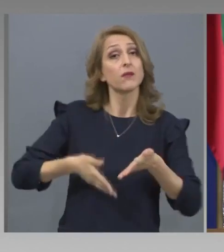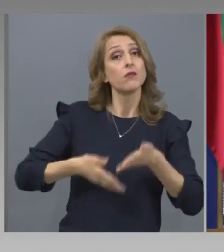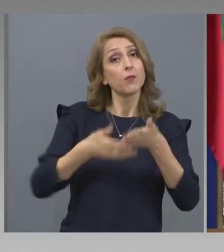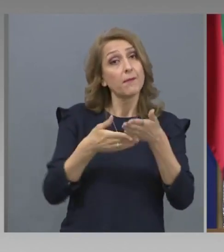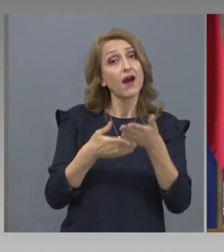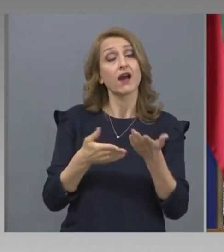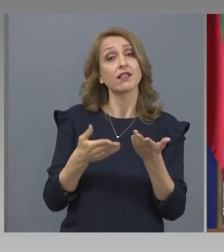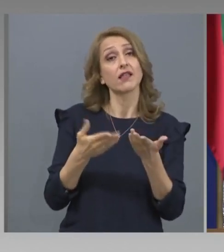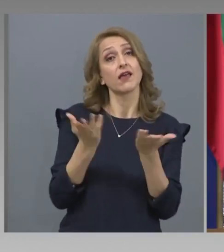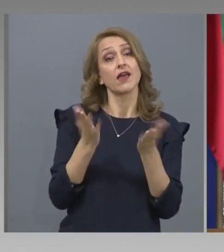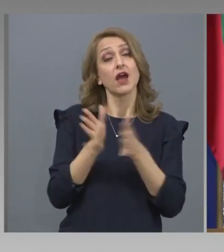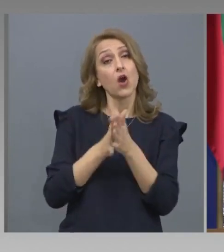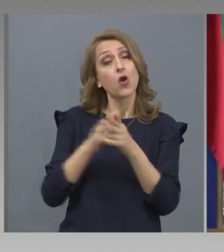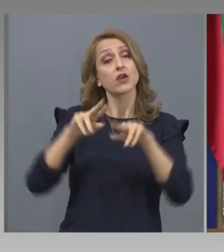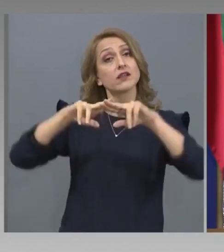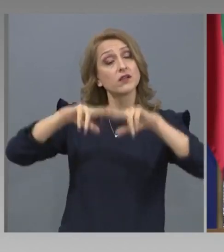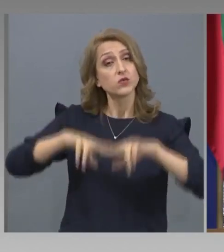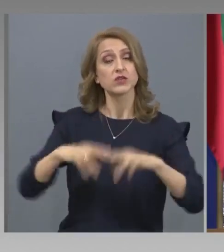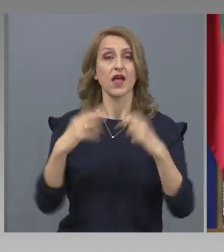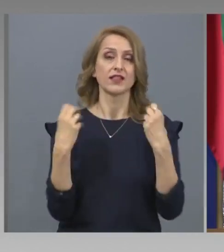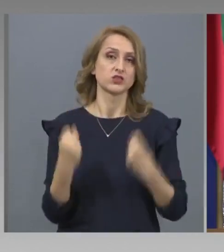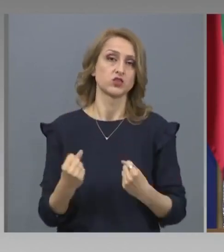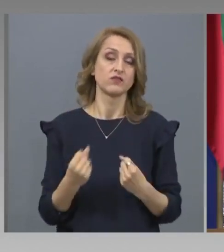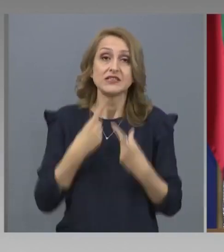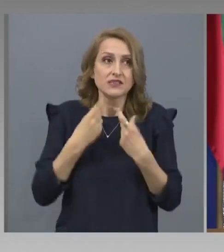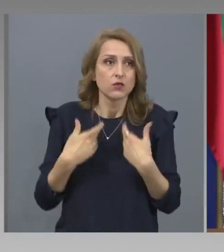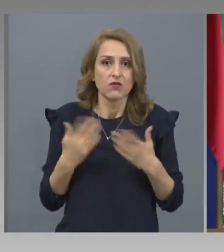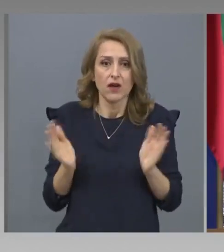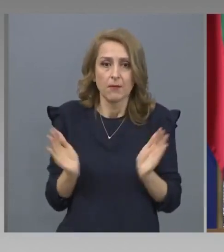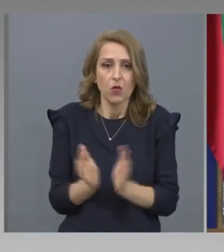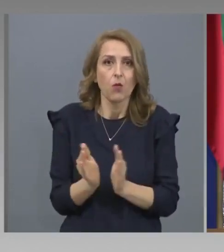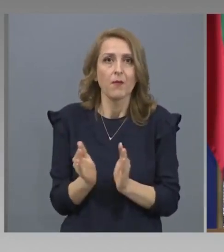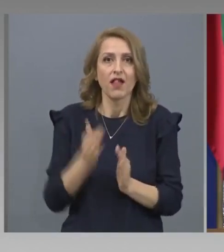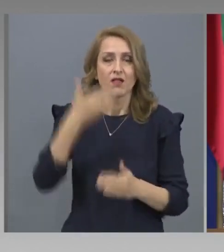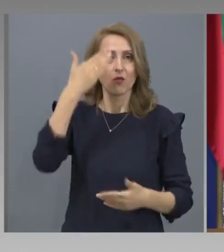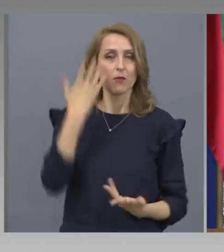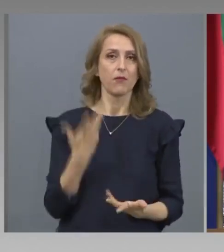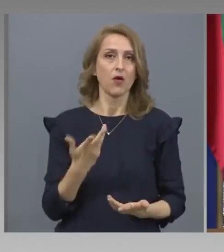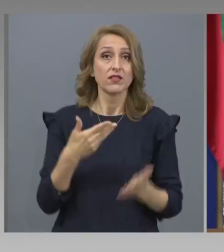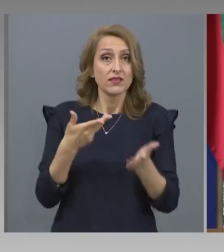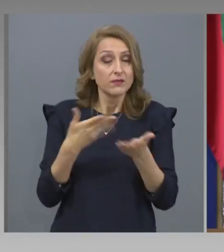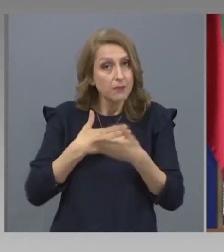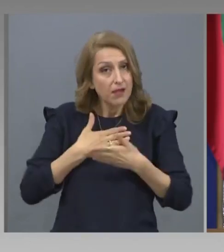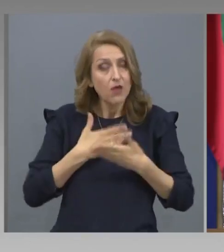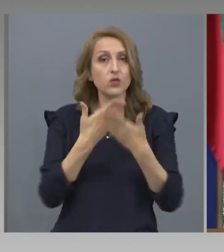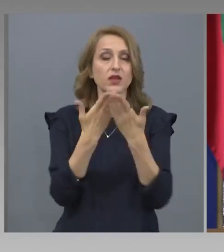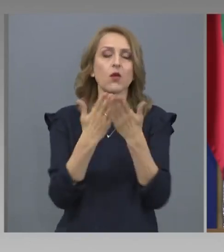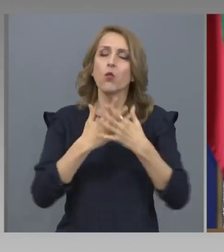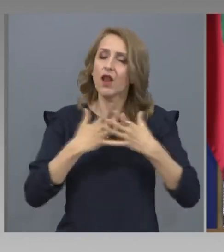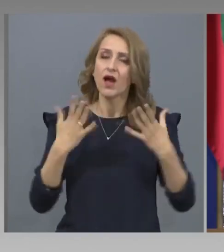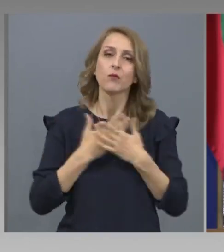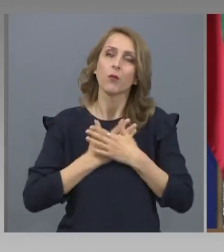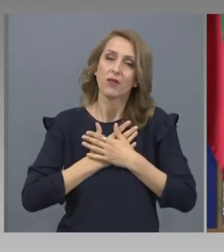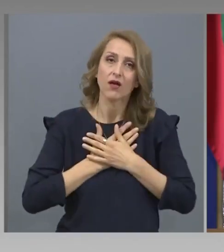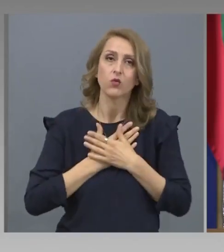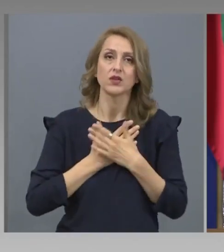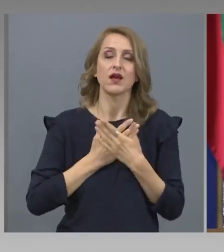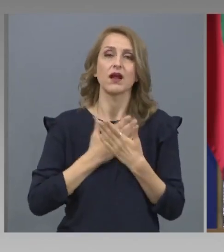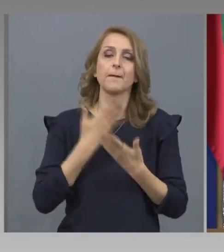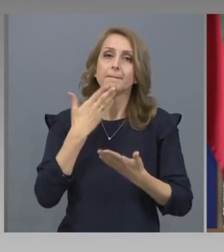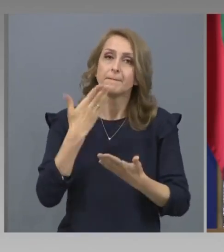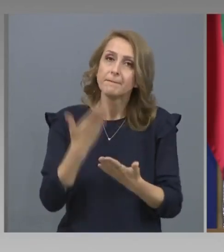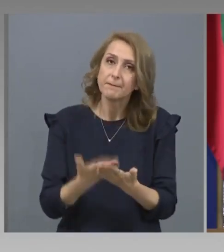хората живи и да сме, пак повтарям, на ниския праг. Така че голяма благодаря,